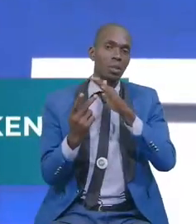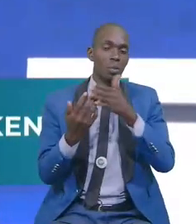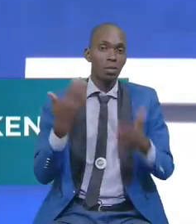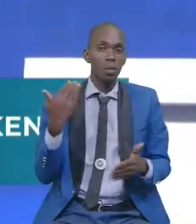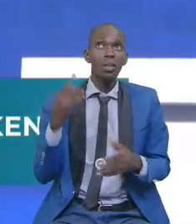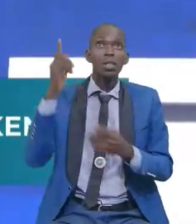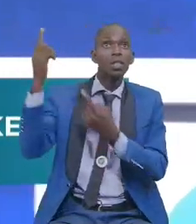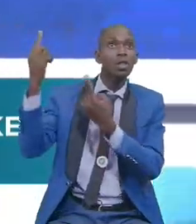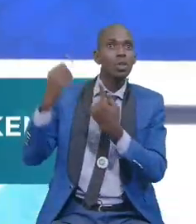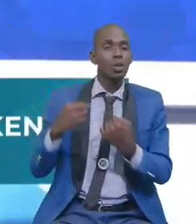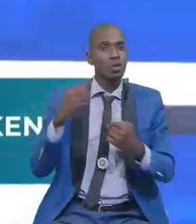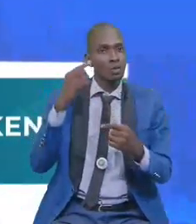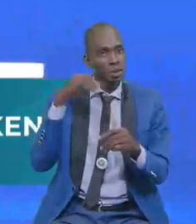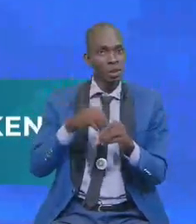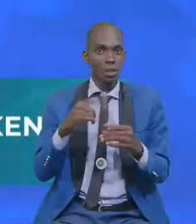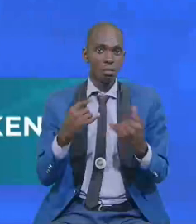il vient à l'heure présente